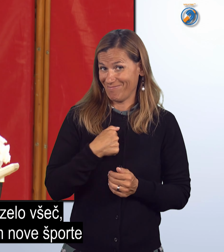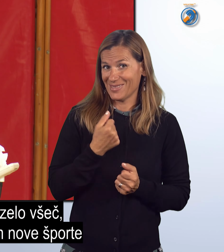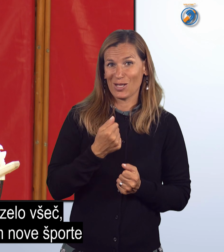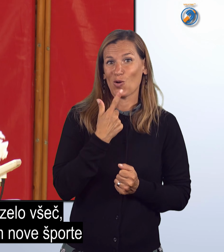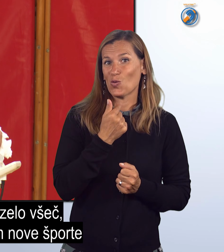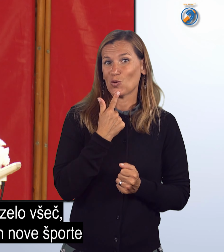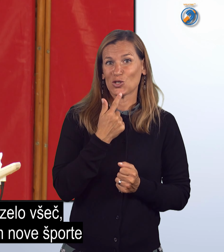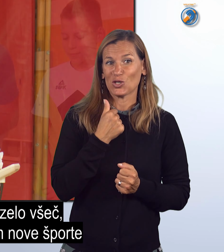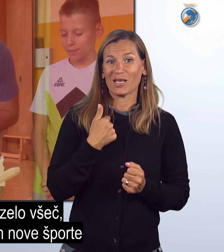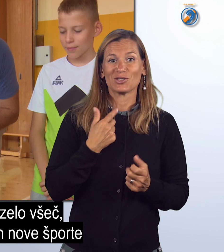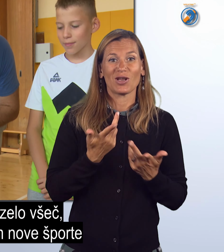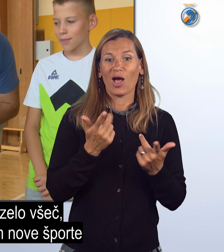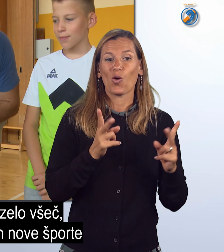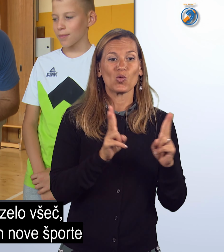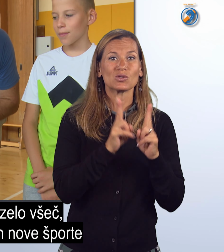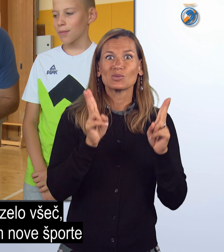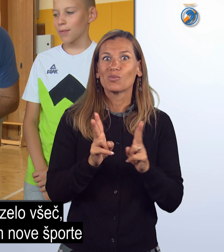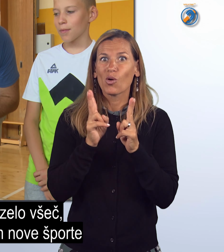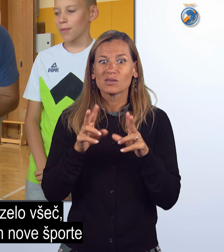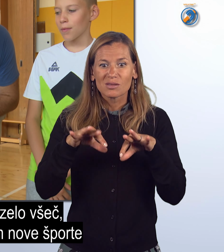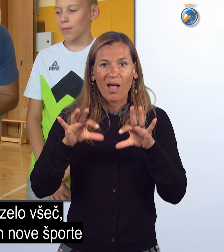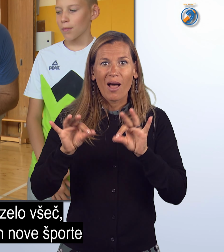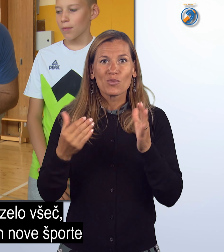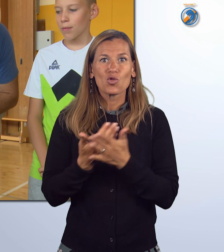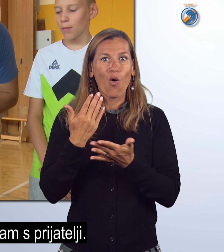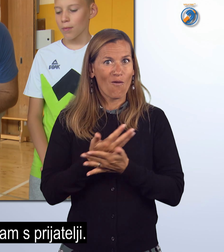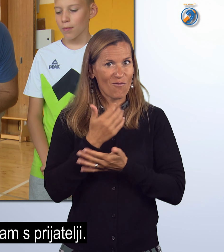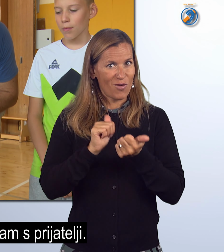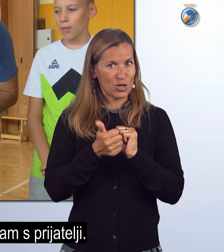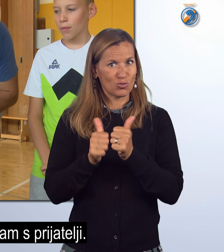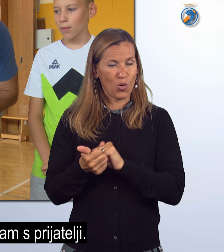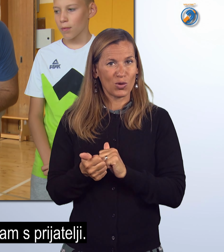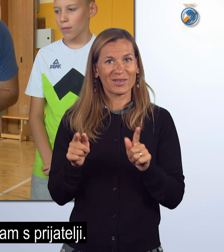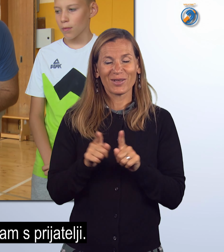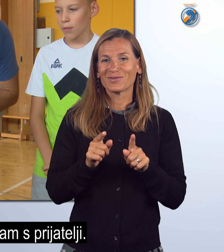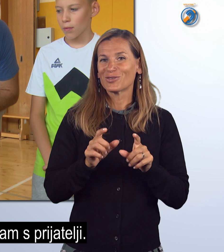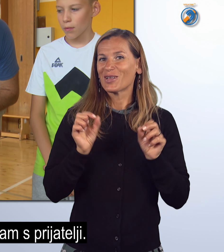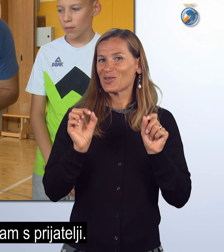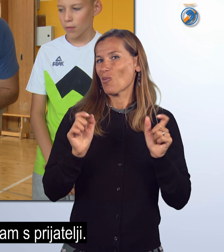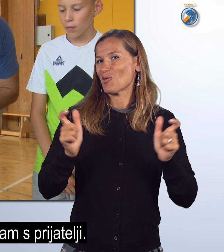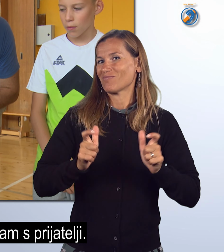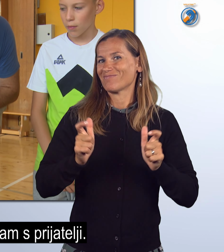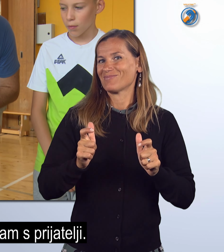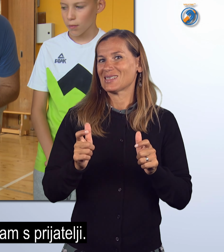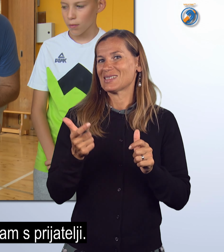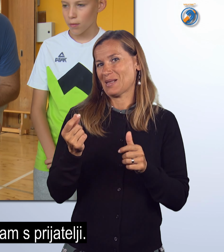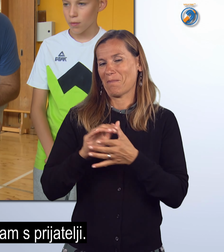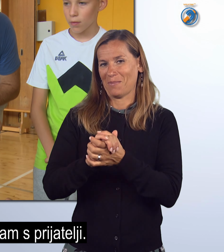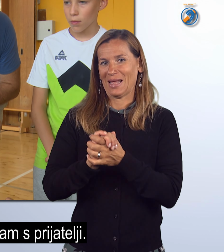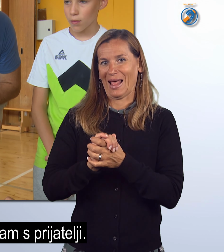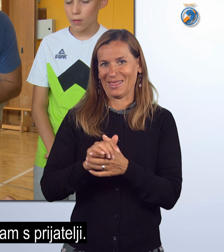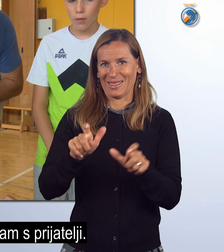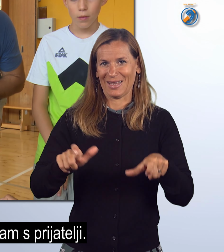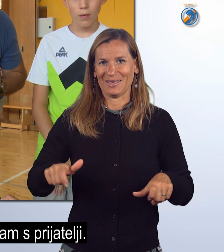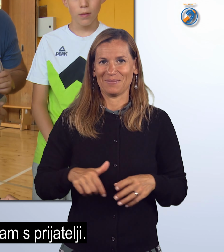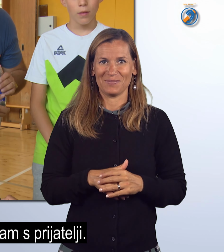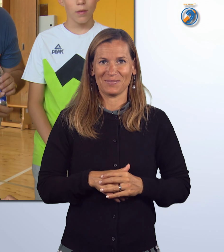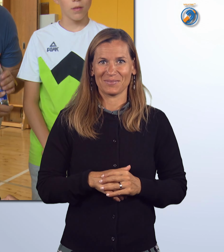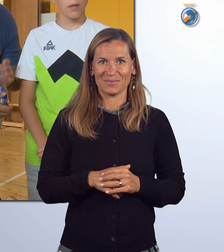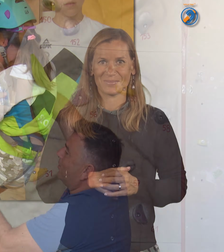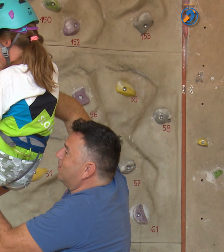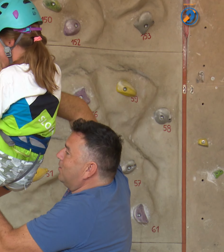Tukaj mi je zelo všeč, ker spoznamo nove športe in ker se zabavam s prijateljami.